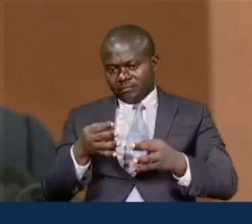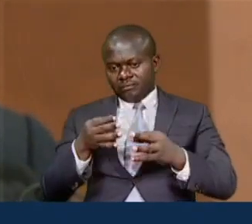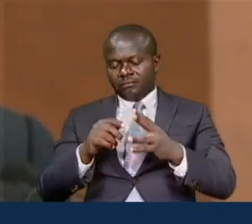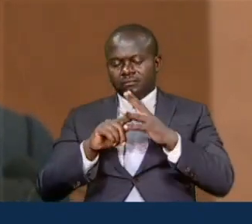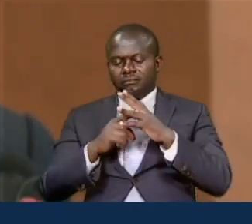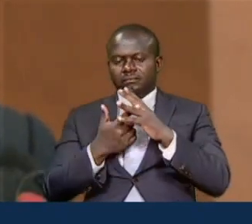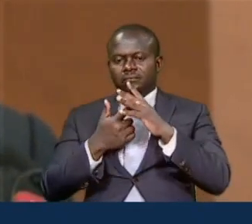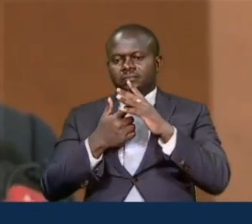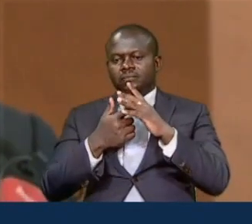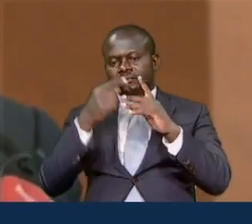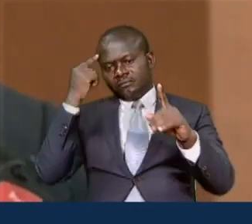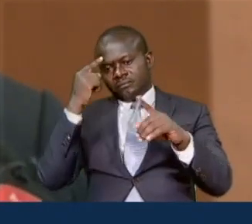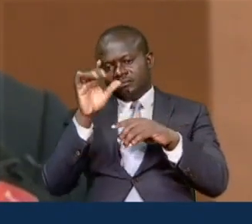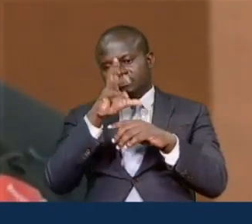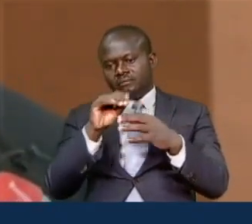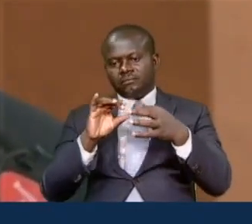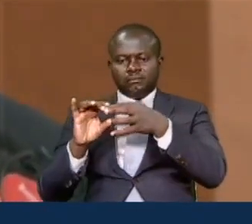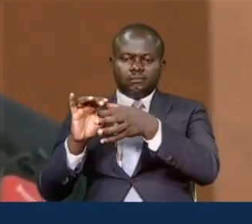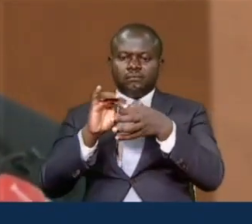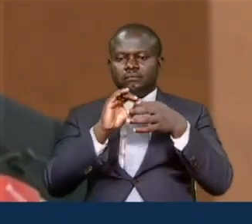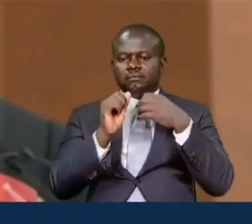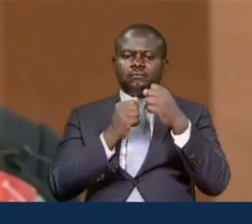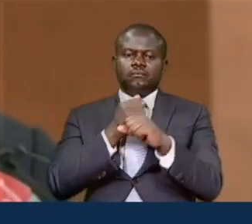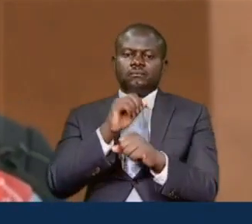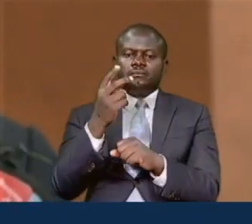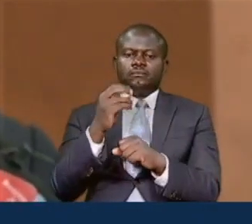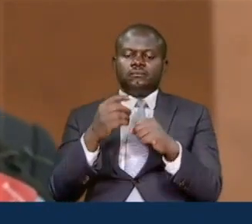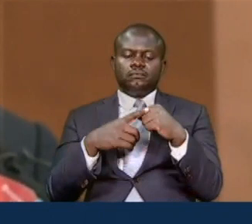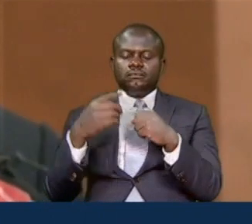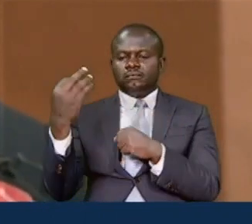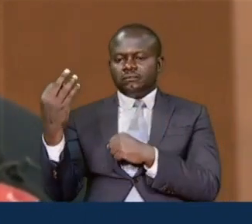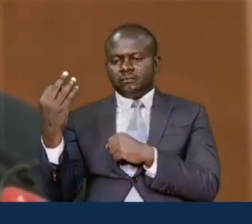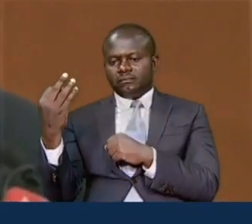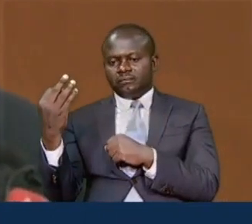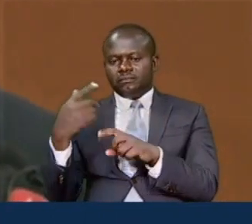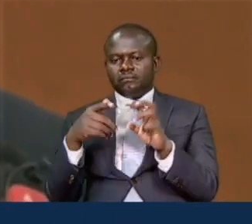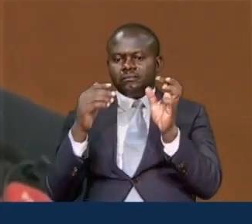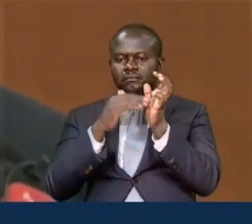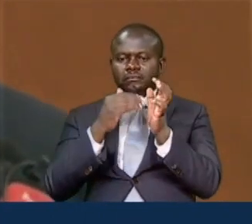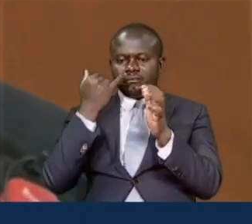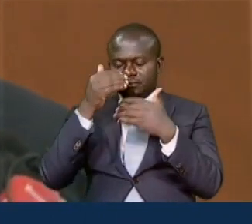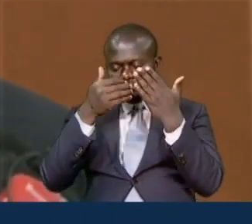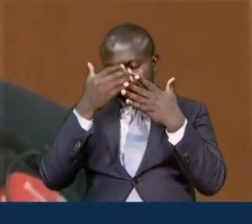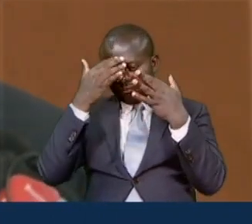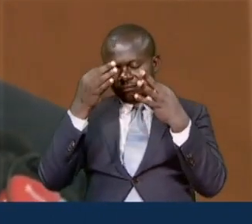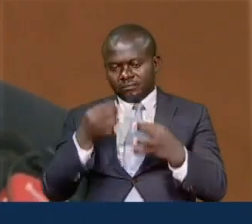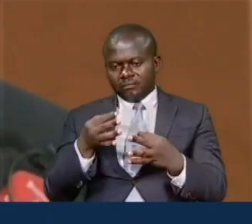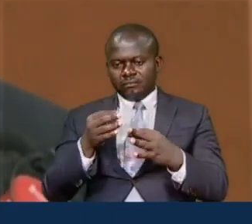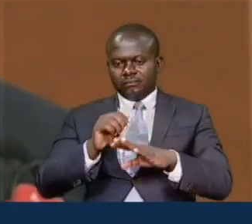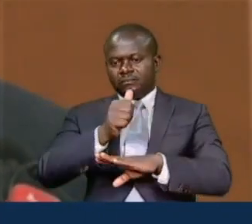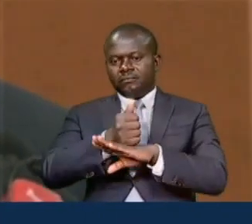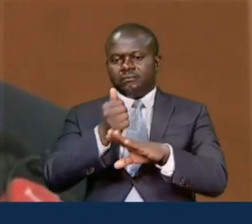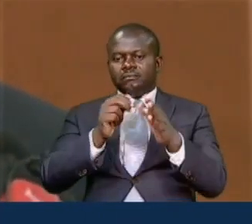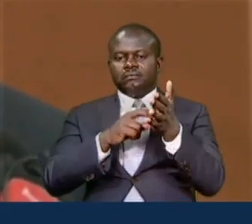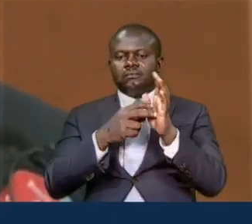gutangiza intego za Afurika yunze ubumwe za 2063 kandi kuba twarafashe icyo cyemezo